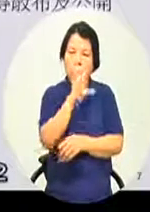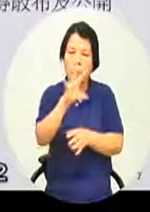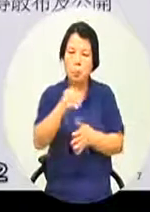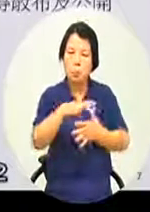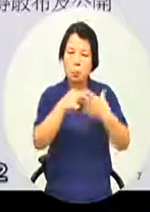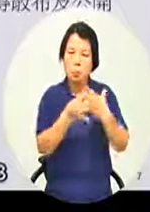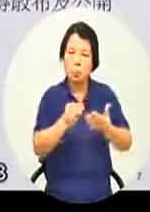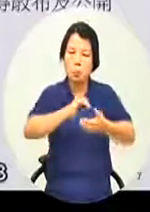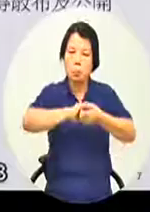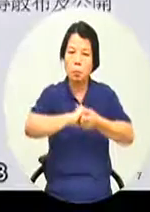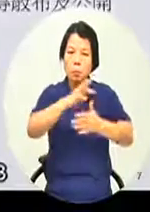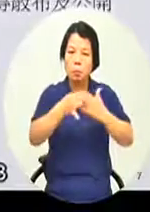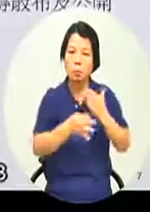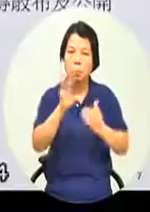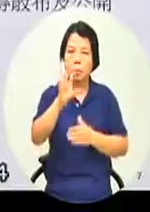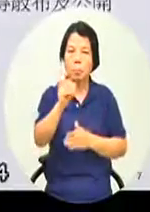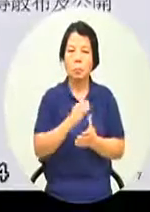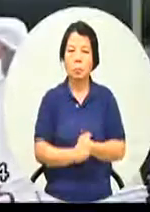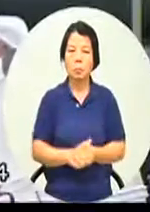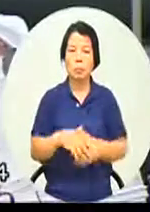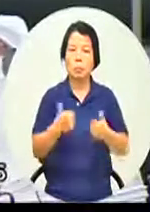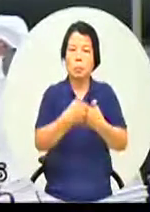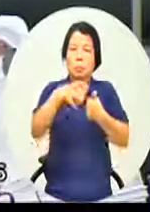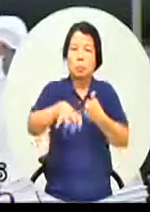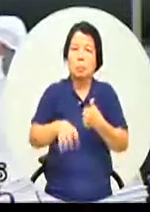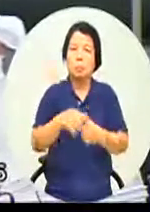定？在反议会监督吗？